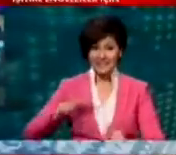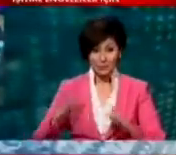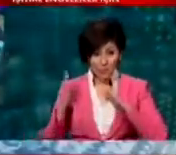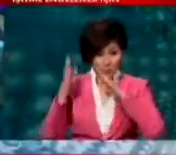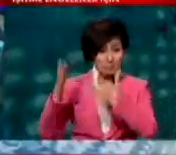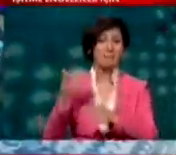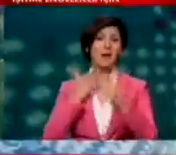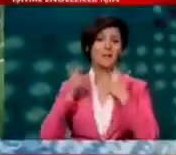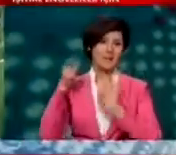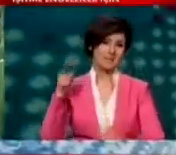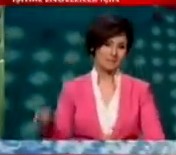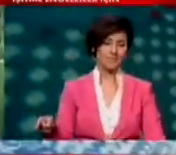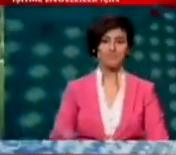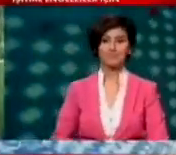biri.